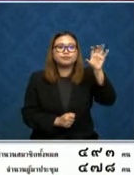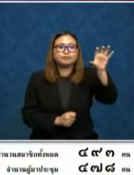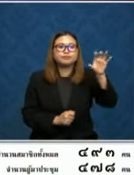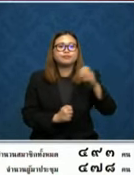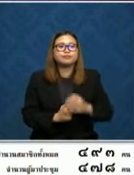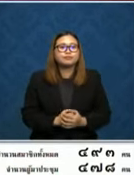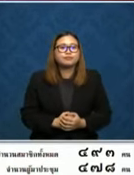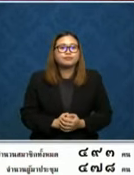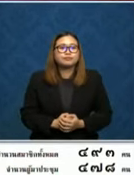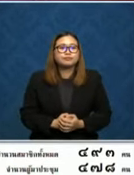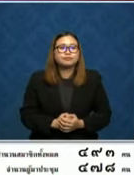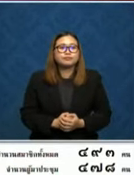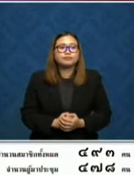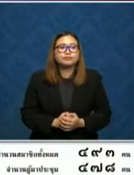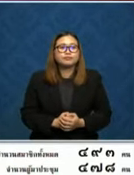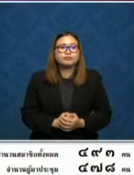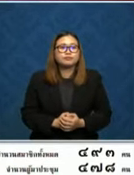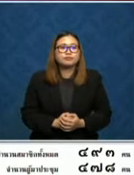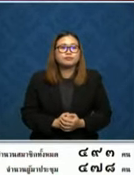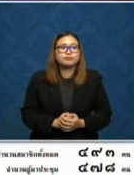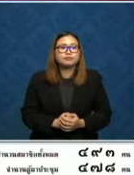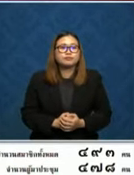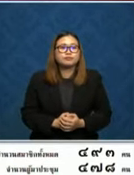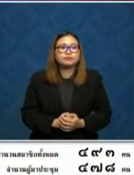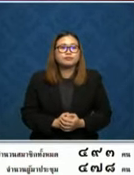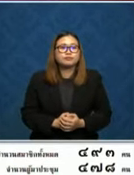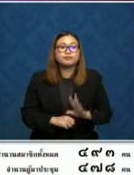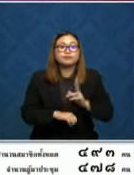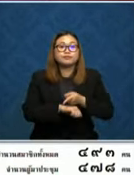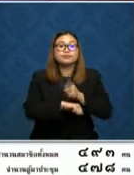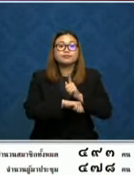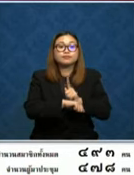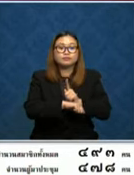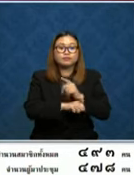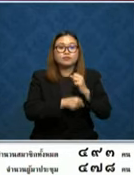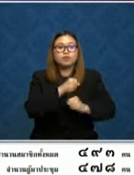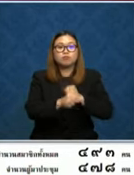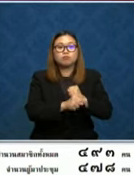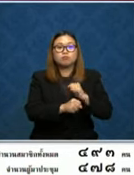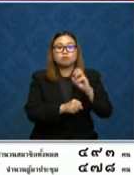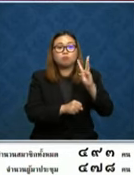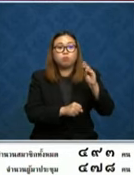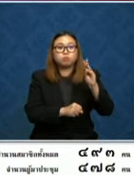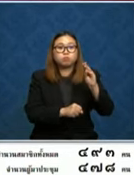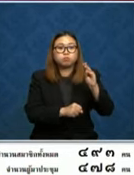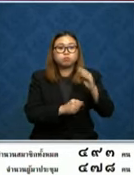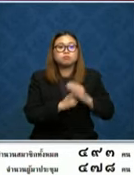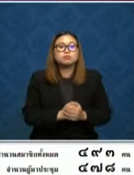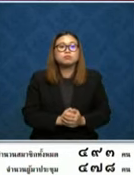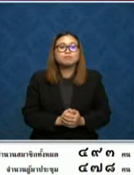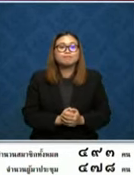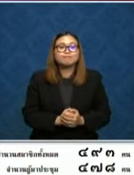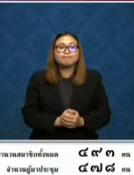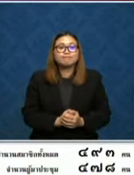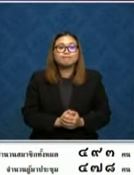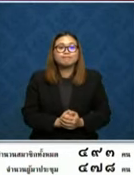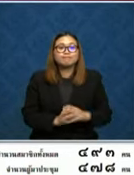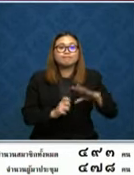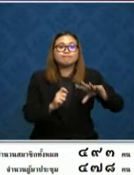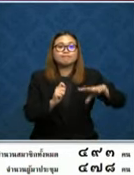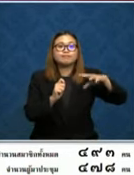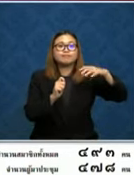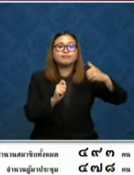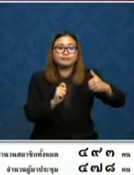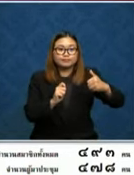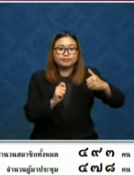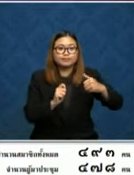หน้าถัดไปเลยครับครับท่านประธานครับเป็นเวลากว่า60ปีแล้วที่สถานเอกอัครราชทูตไทยในกรุงเวียงจันทน์เป็นศูนย์กล